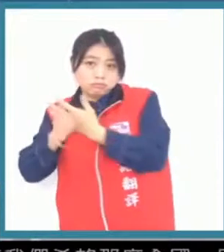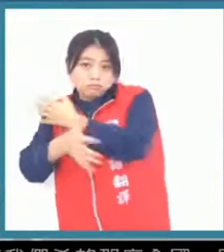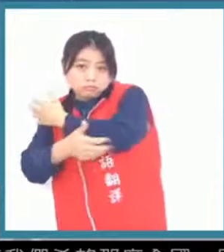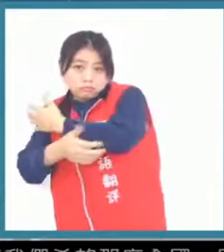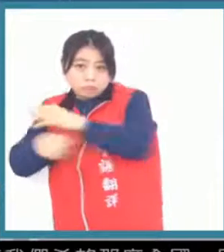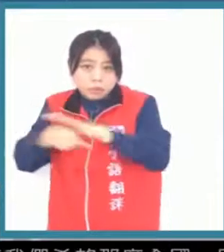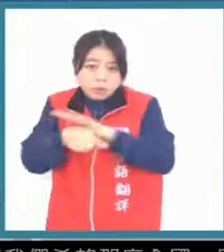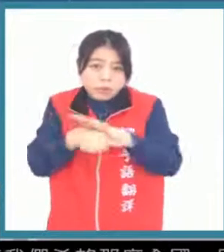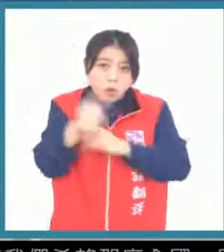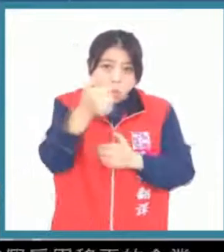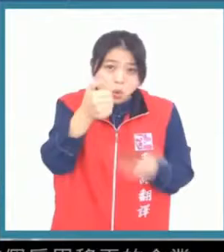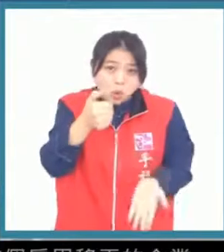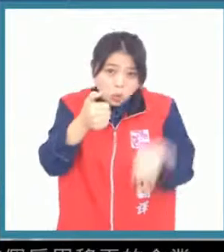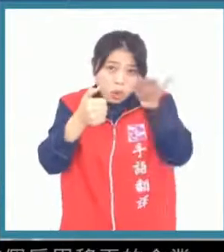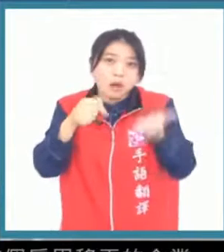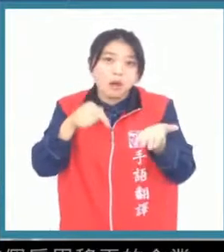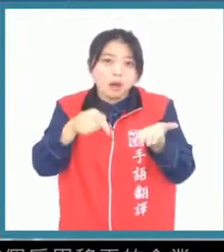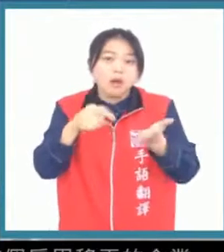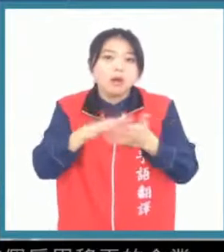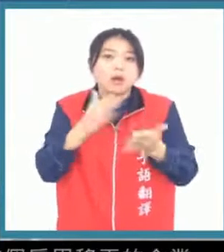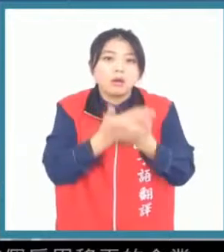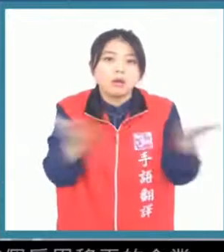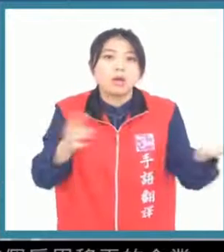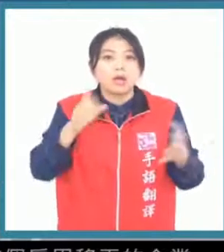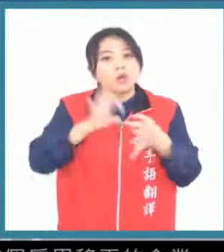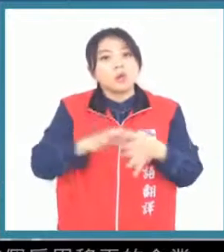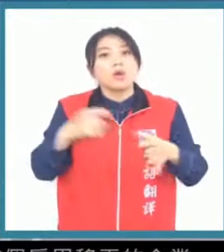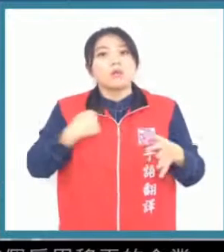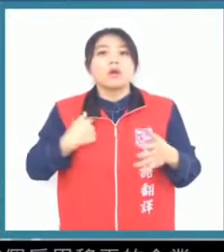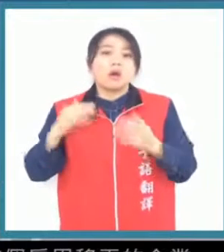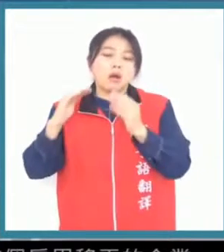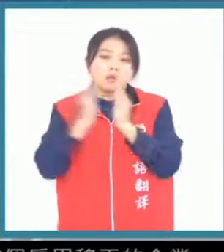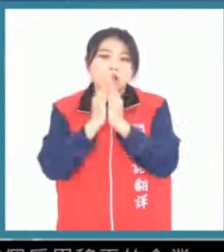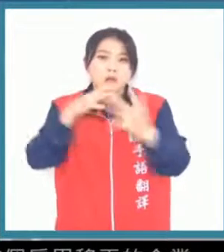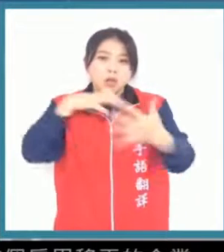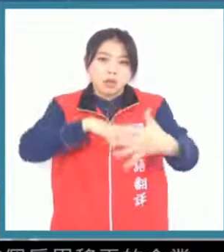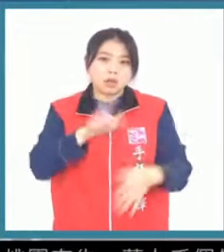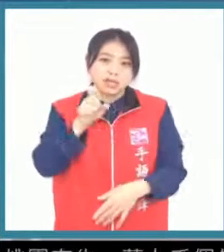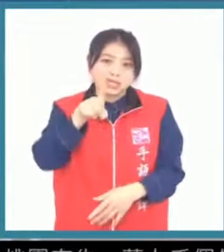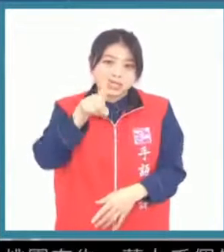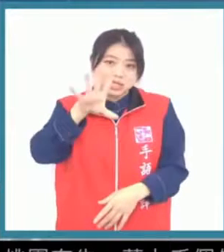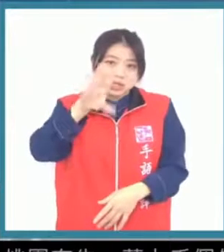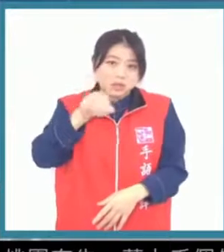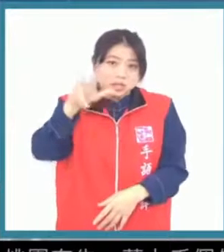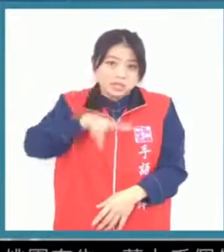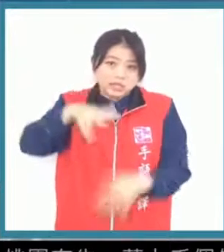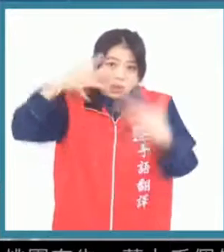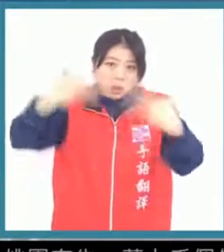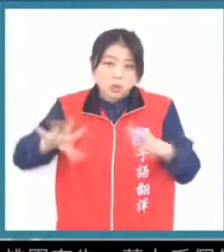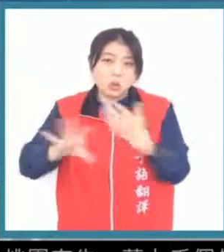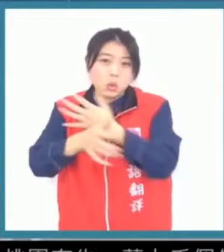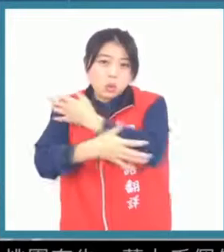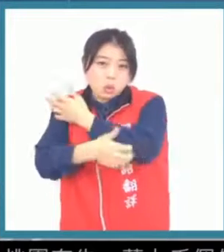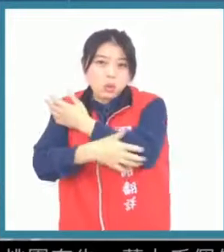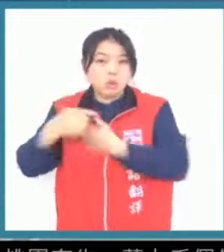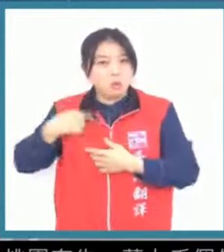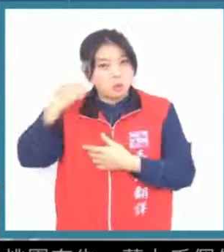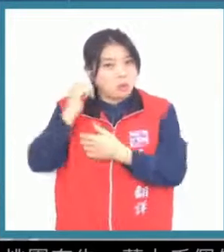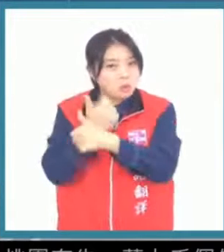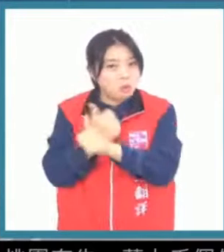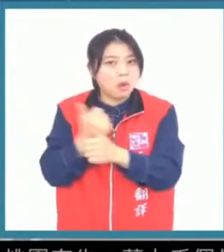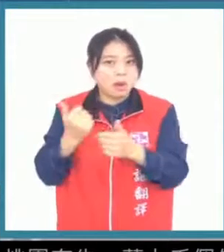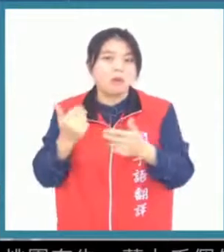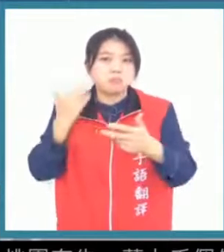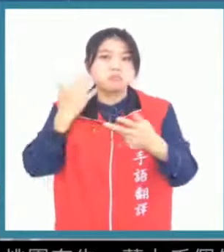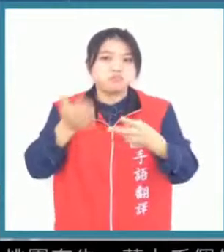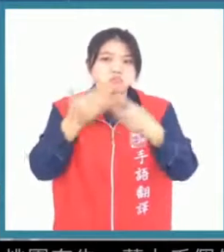业，因为桃园有117000个外籍移工，因此我们要把它扩大到雇用移工